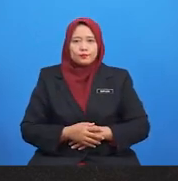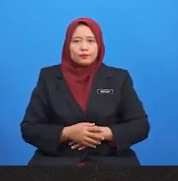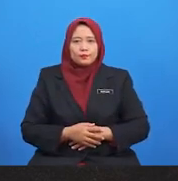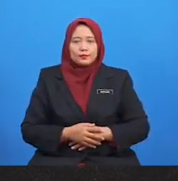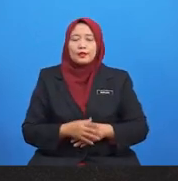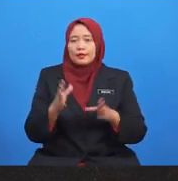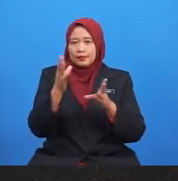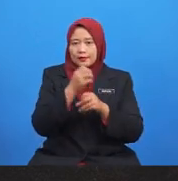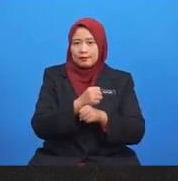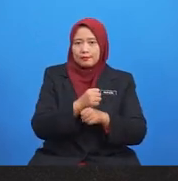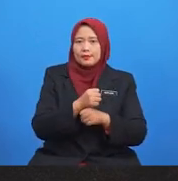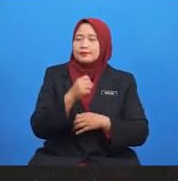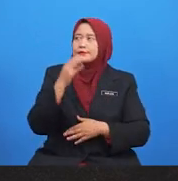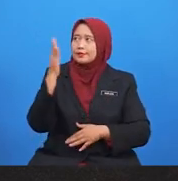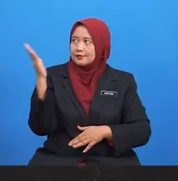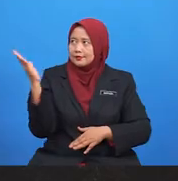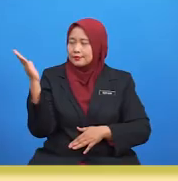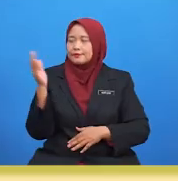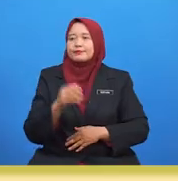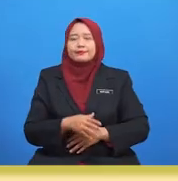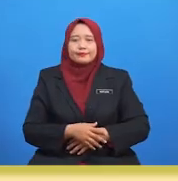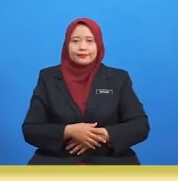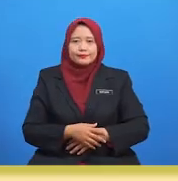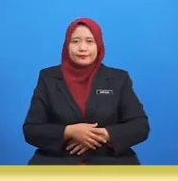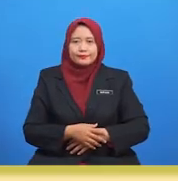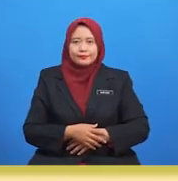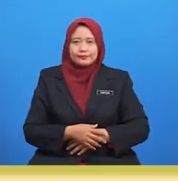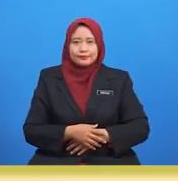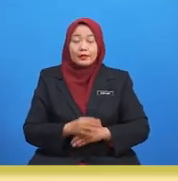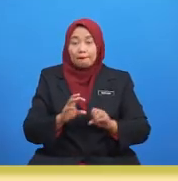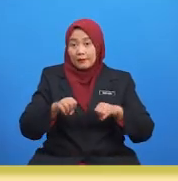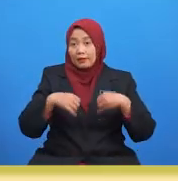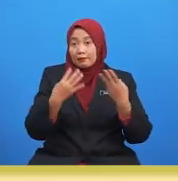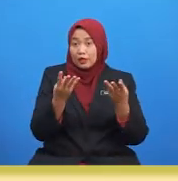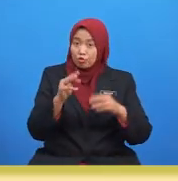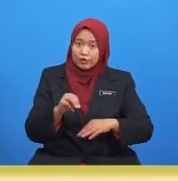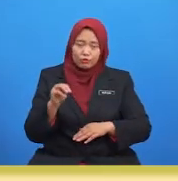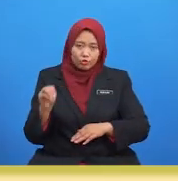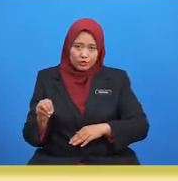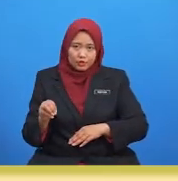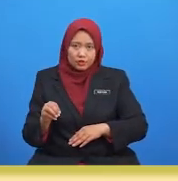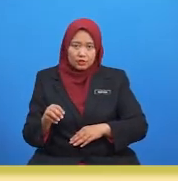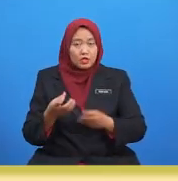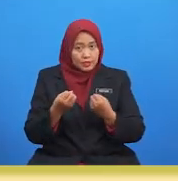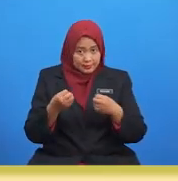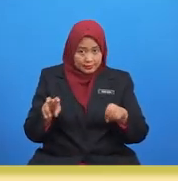ialah 16 per 3 pi. Bagaimana murid-murid? Sudah semak dengan jawapan